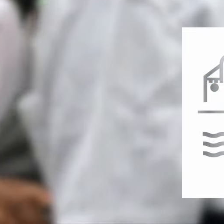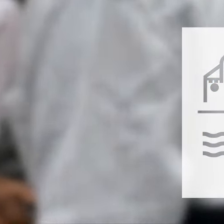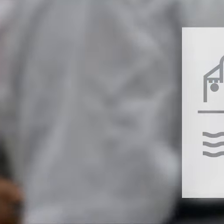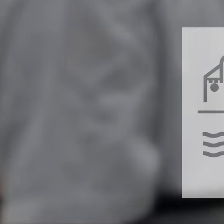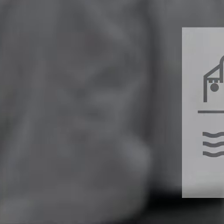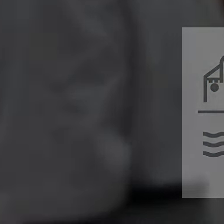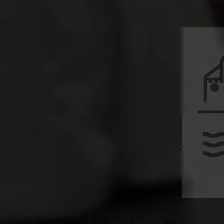n